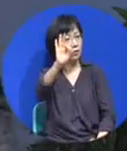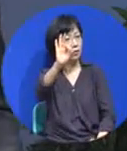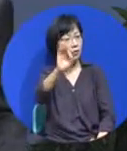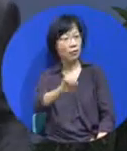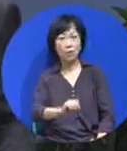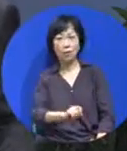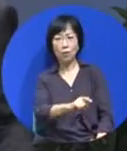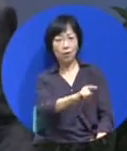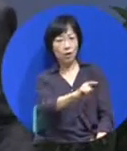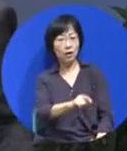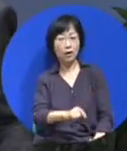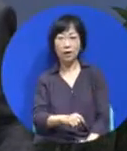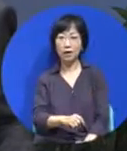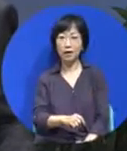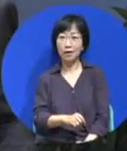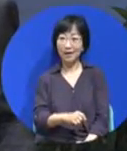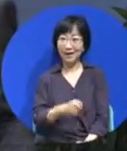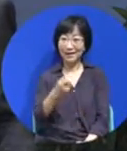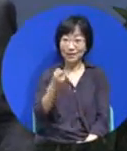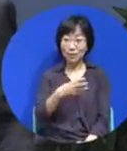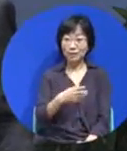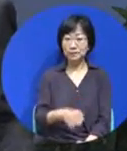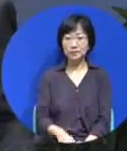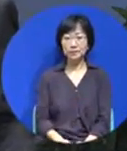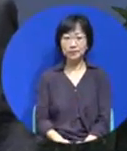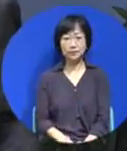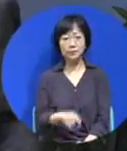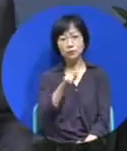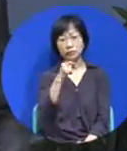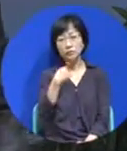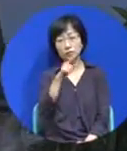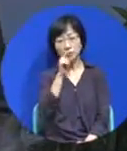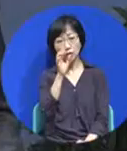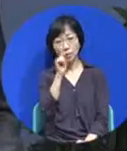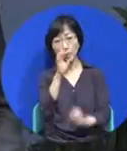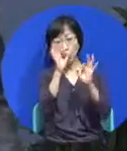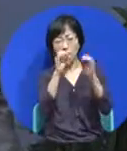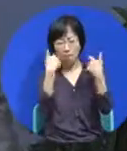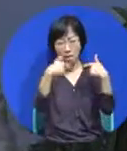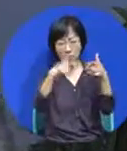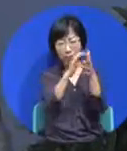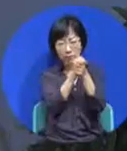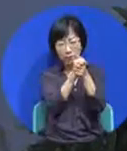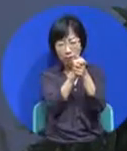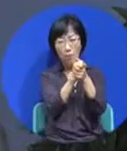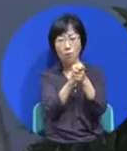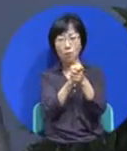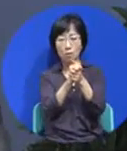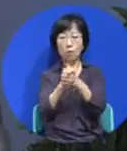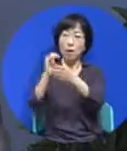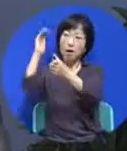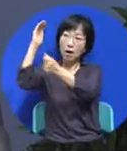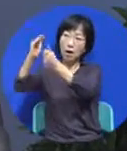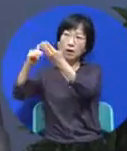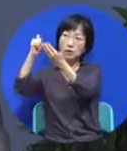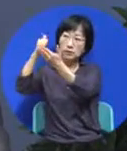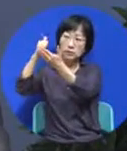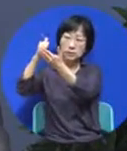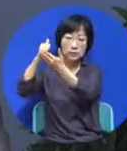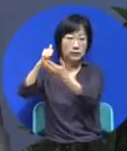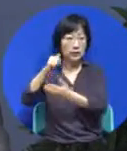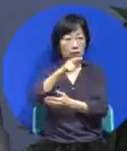네가 보니까 매일 기도하더니 우리 집에 여호와께서 너와 함께 하심으로 모든 곳에 축복하시는구나. I see you praying